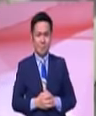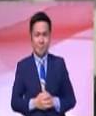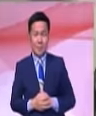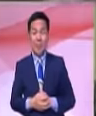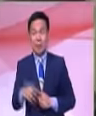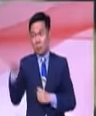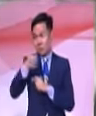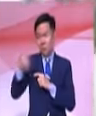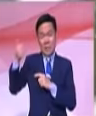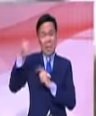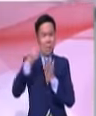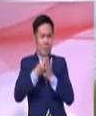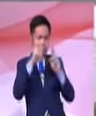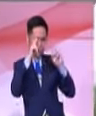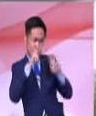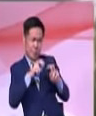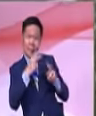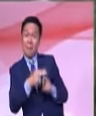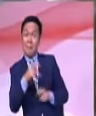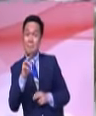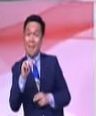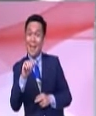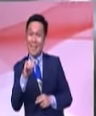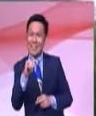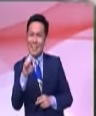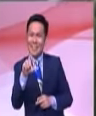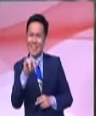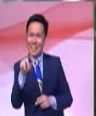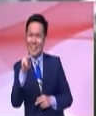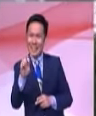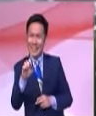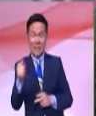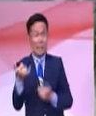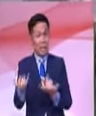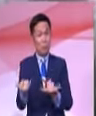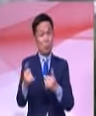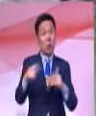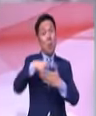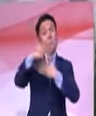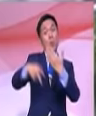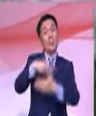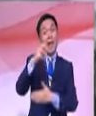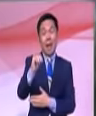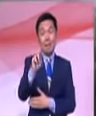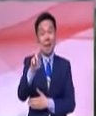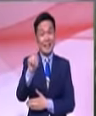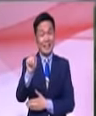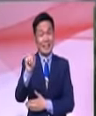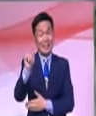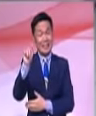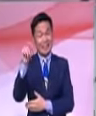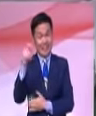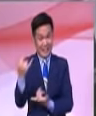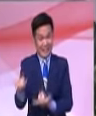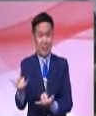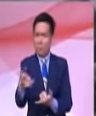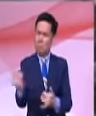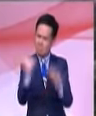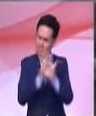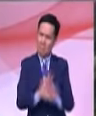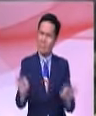Penganalisis ekonomi Dato' Dr. Madeline Burma berkata projek Mega Mass Rapid Transport Corporation Sdn Bhd MRT Corporation itu